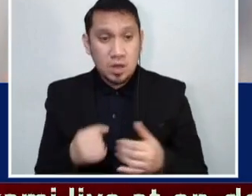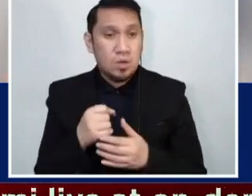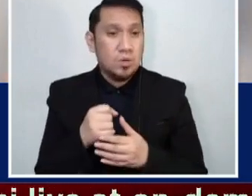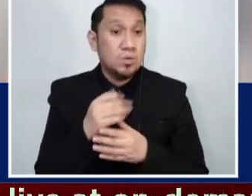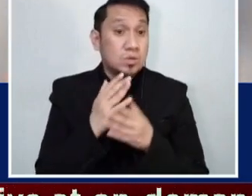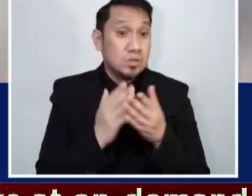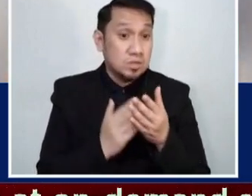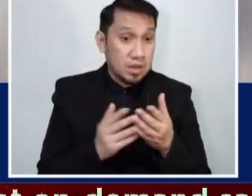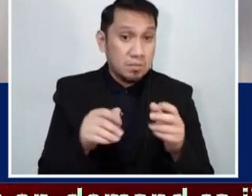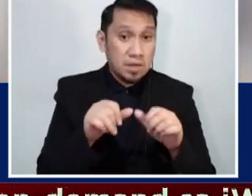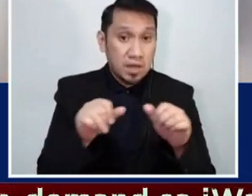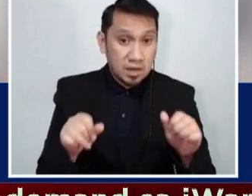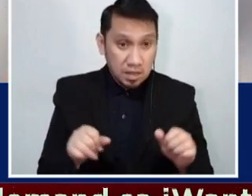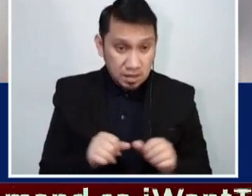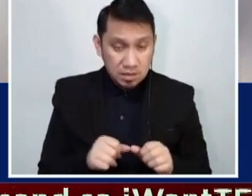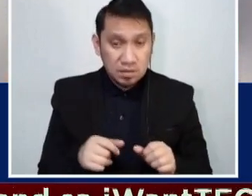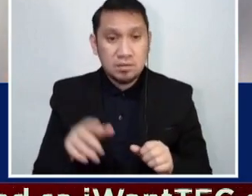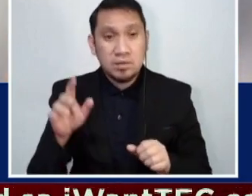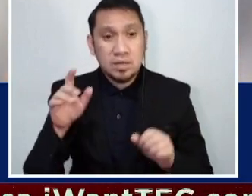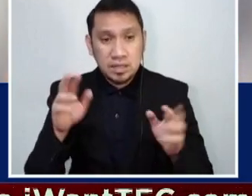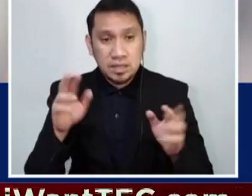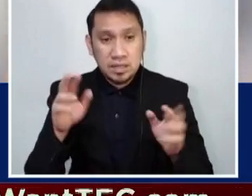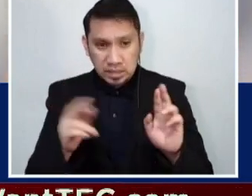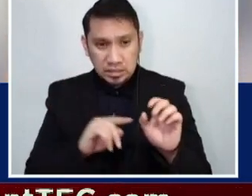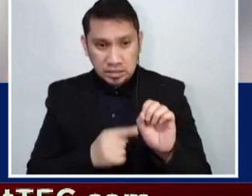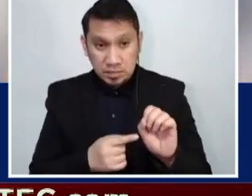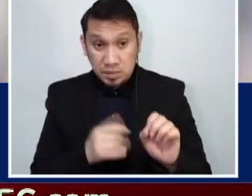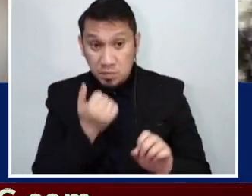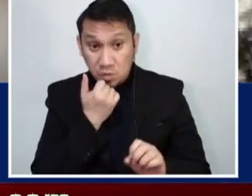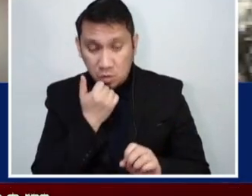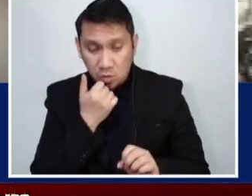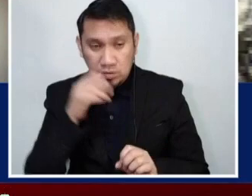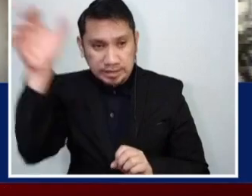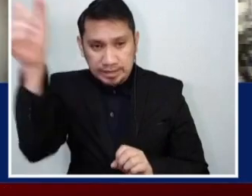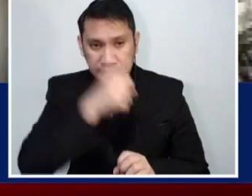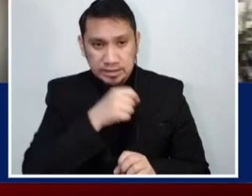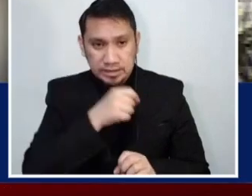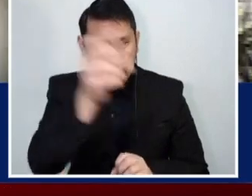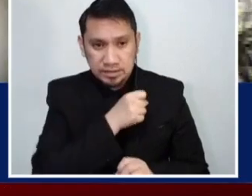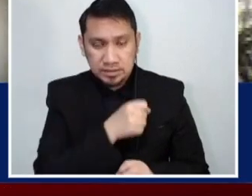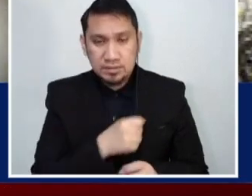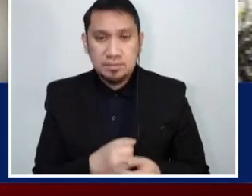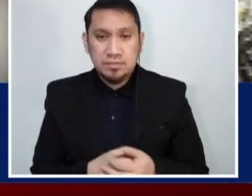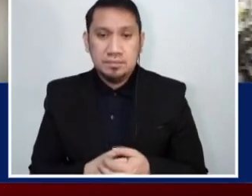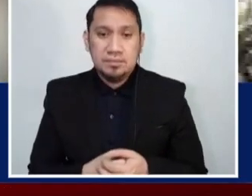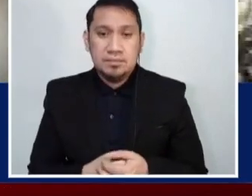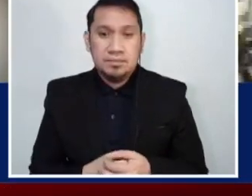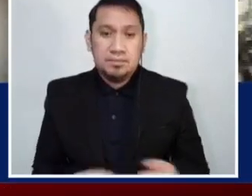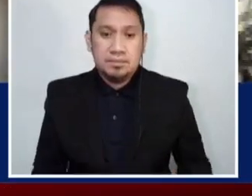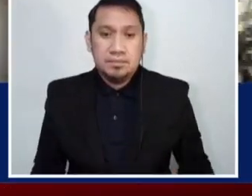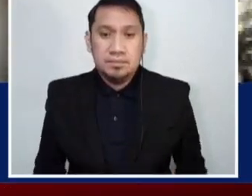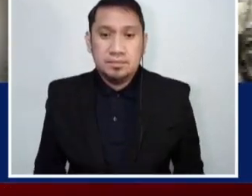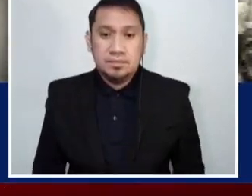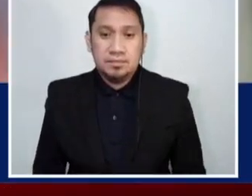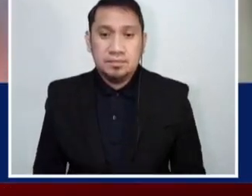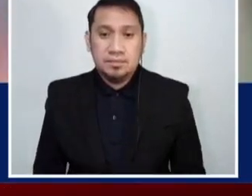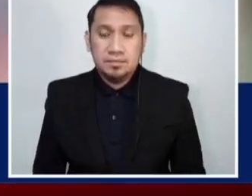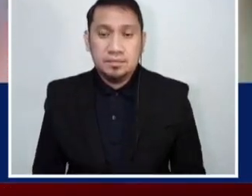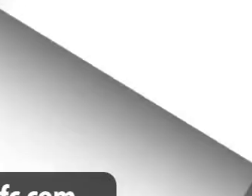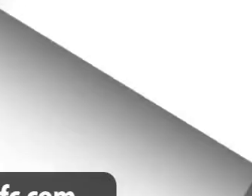bansa kaugnay sa illegal posters. Ina Reformina, ABS-CBN News.